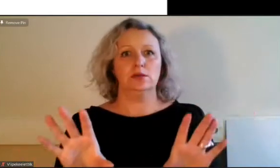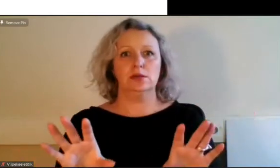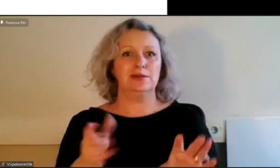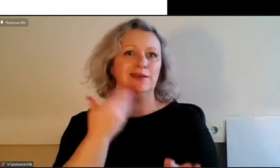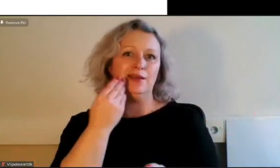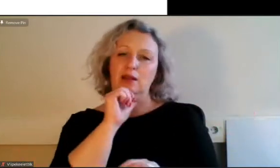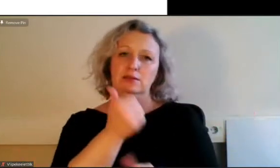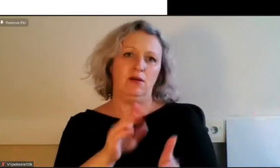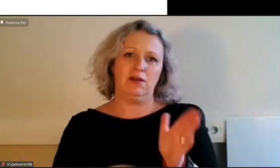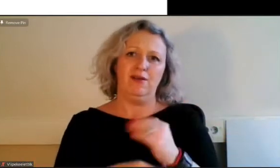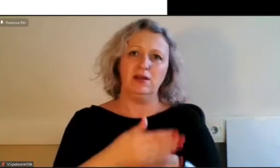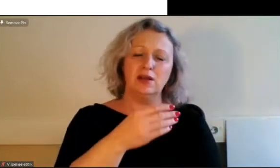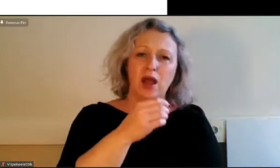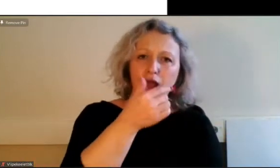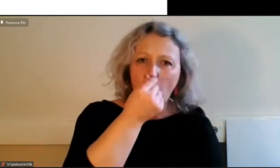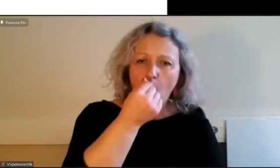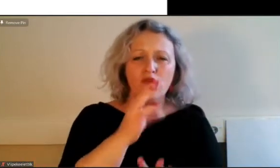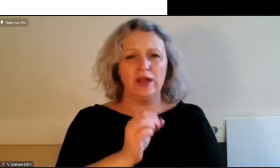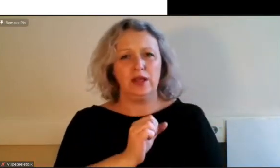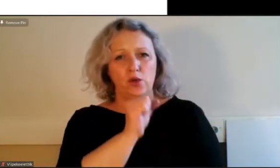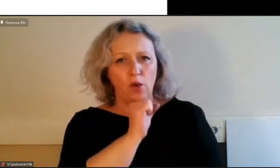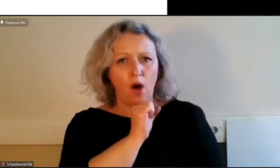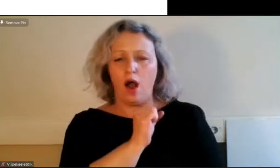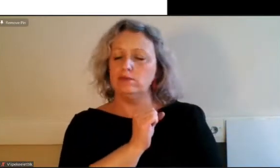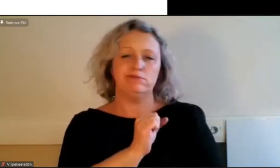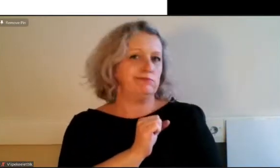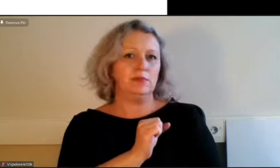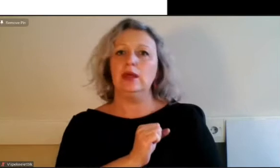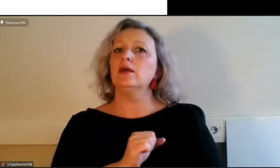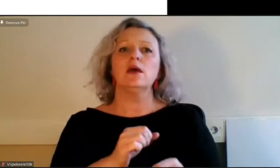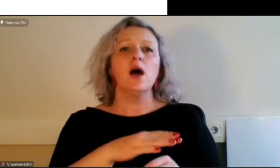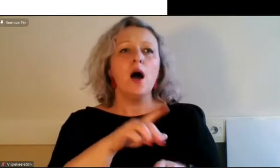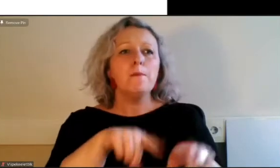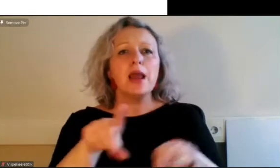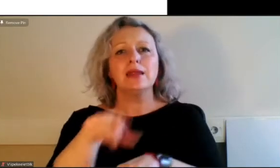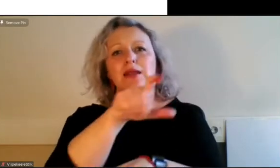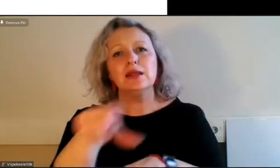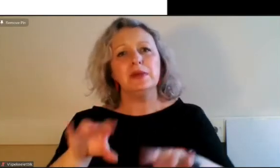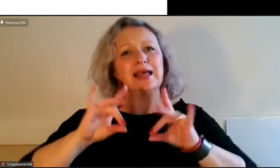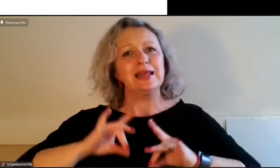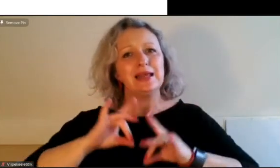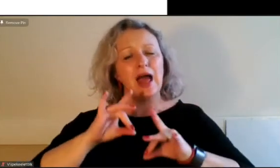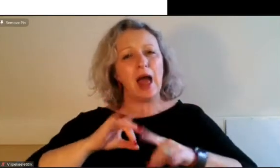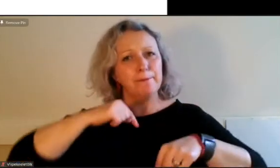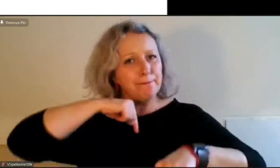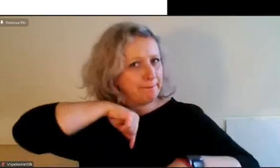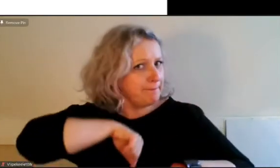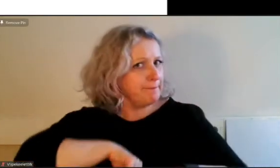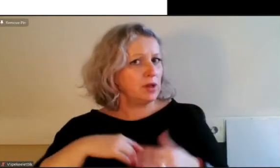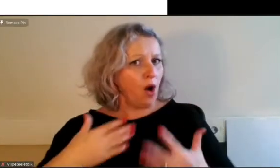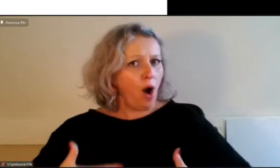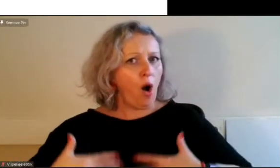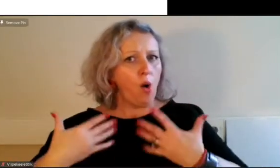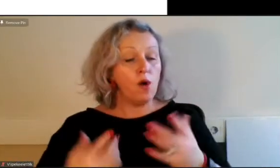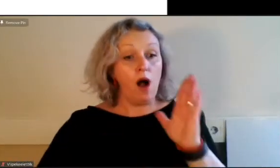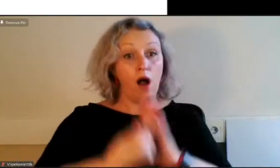inimesi. Osad inimesed, kui põevad selle ägeda koroonaviiruse läbi, ei saa